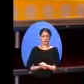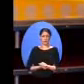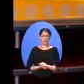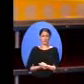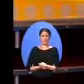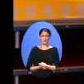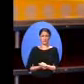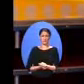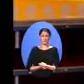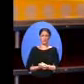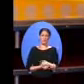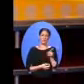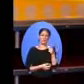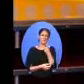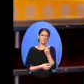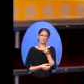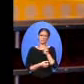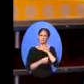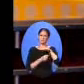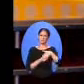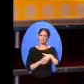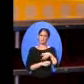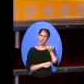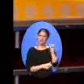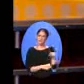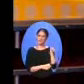לדבריו, זה השפיע עליו